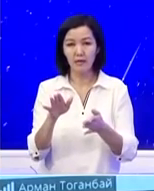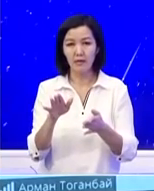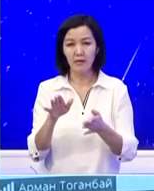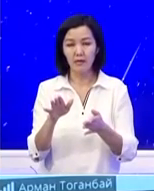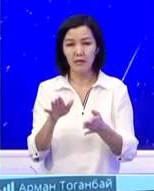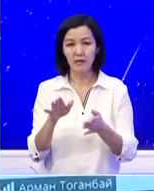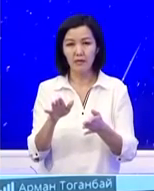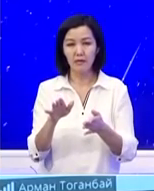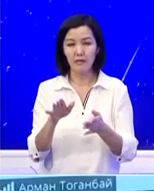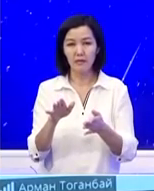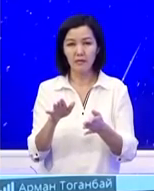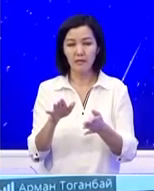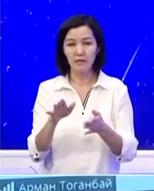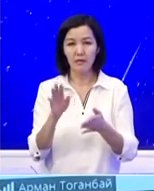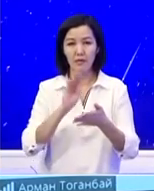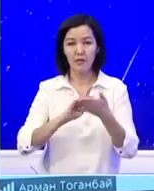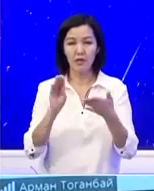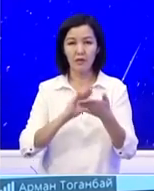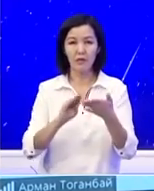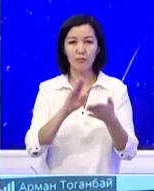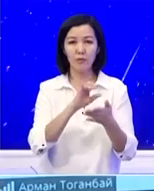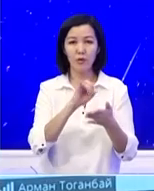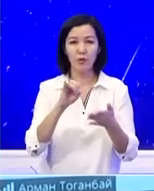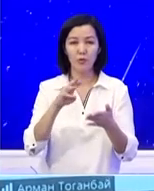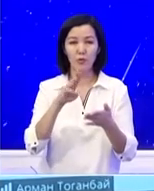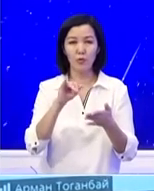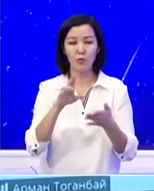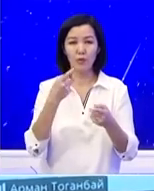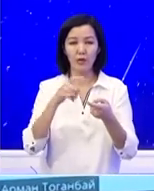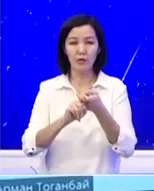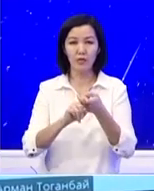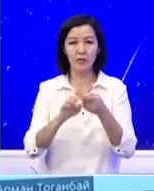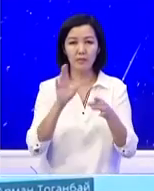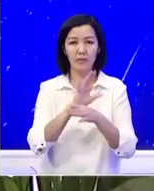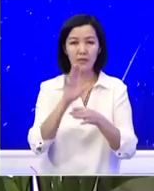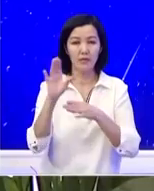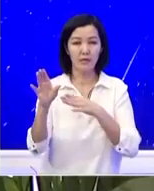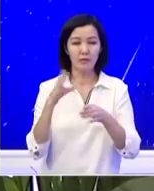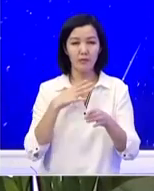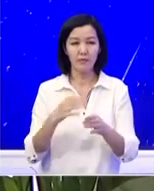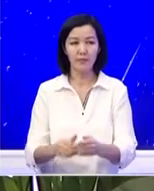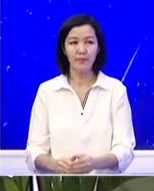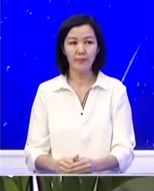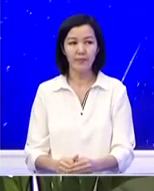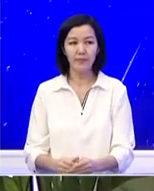белгілі бағдарламалармен жазып, YouTube ресурсына жүктеп, содан кейін ссылкаларын жіберіп жатырмын. Ол жерде